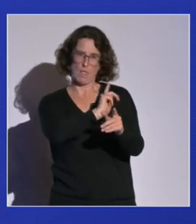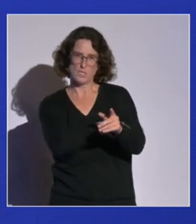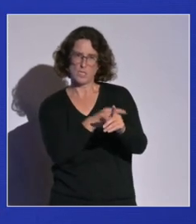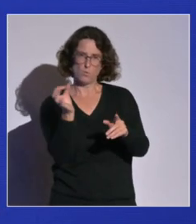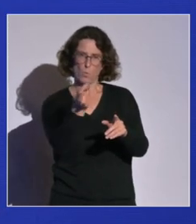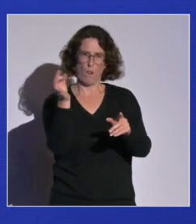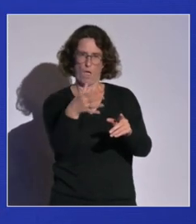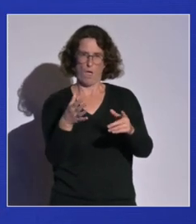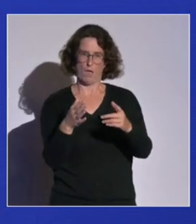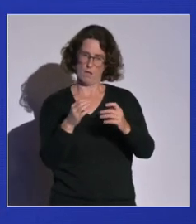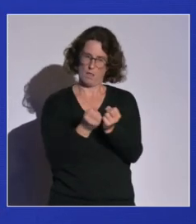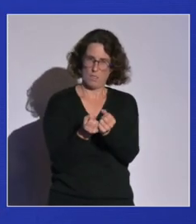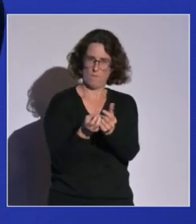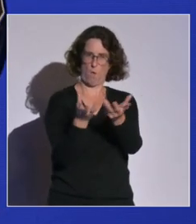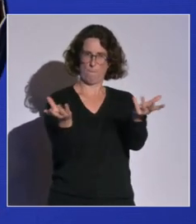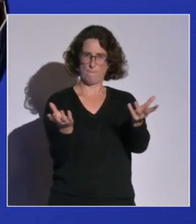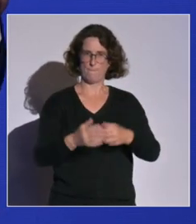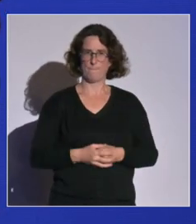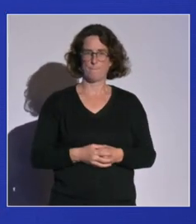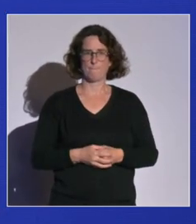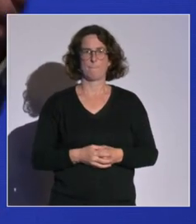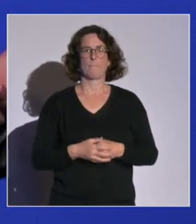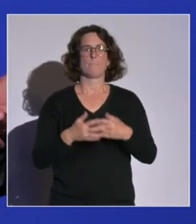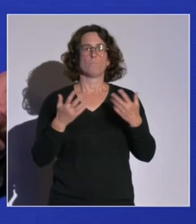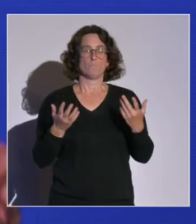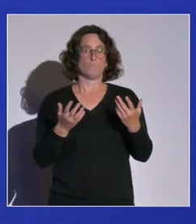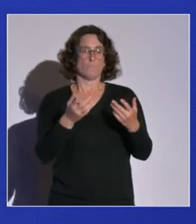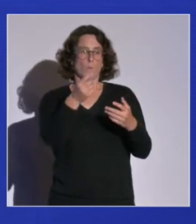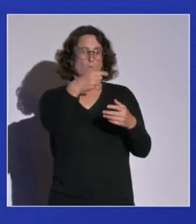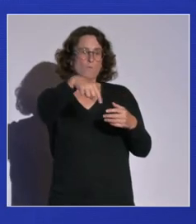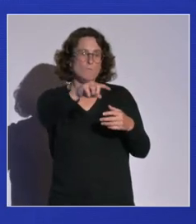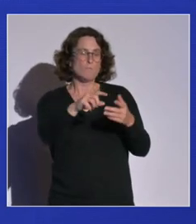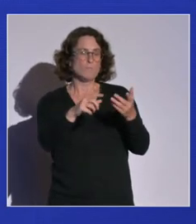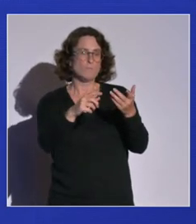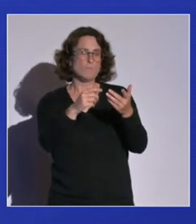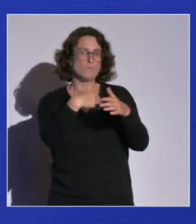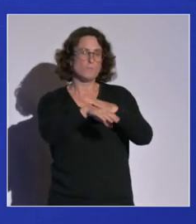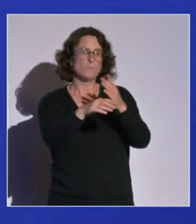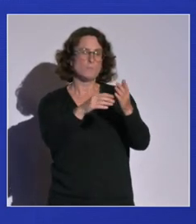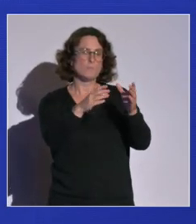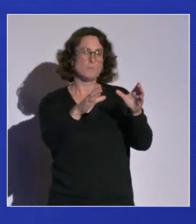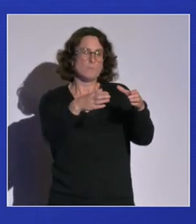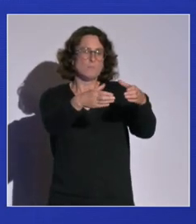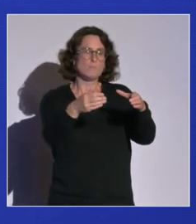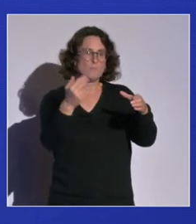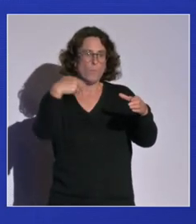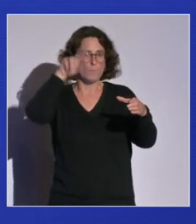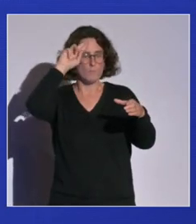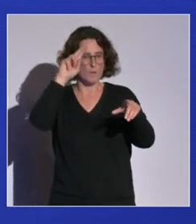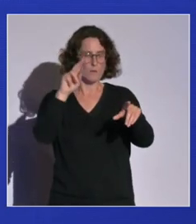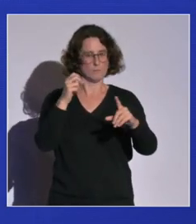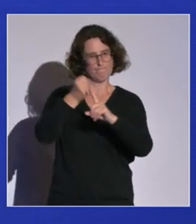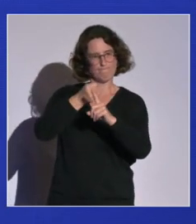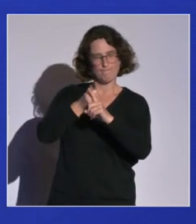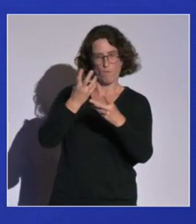parlementaires européens, et toi Thierry, vous avez mené dans le cadre européen pour que l'énergie nucléaire soit reconnue comme une énergie